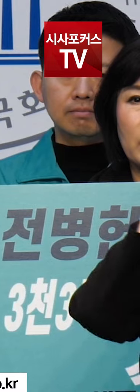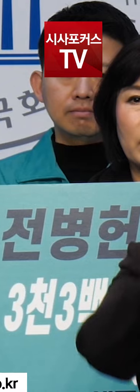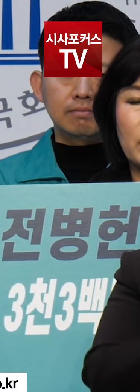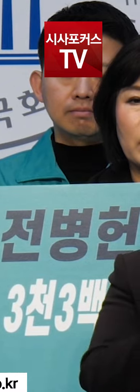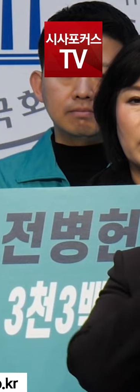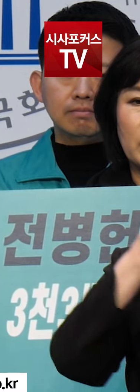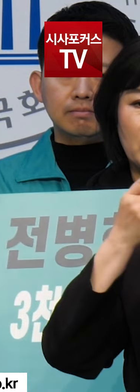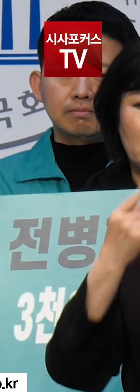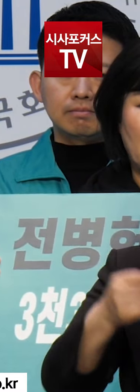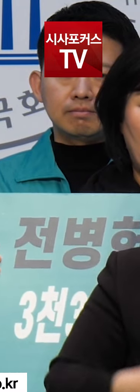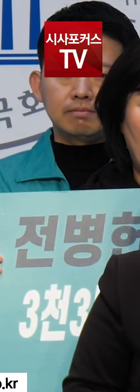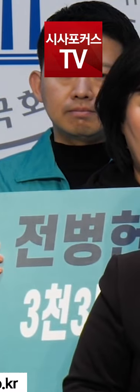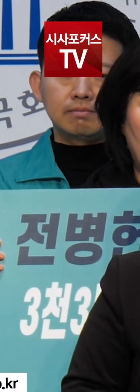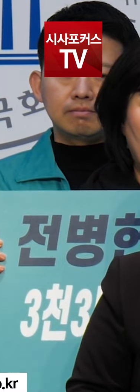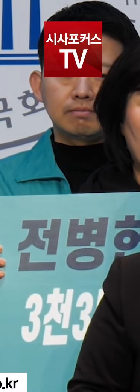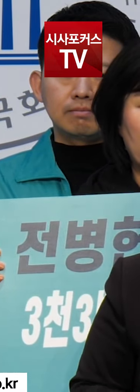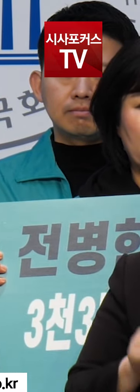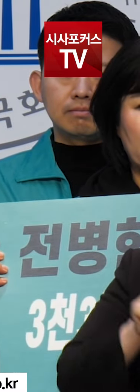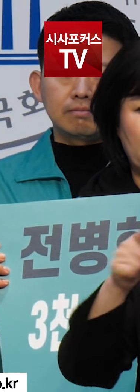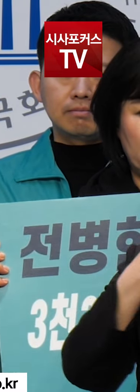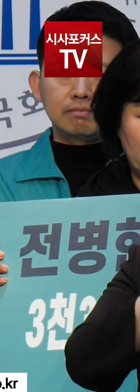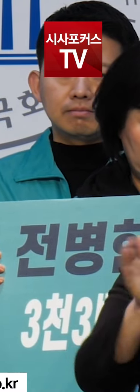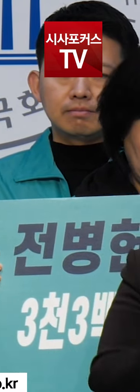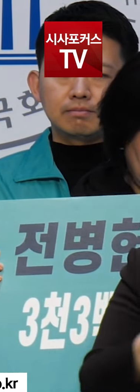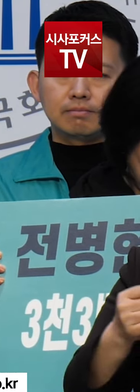것처럼 대부분의 당력은